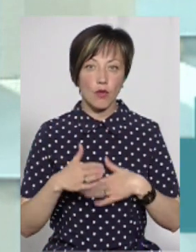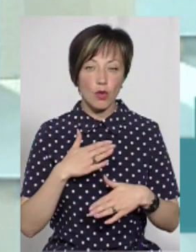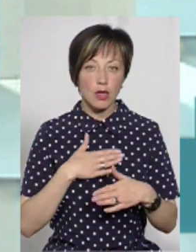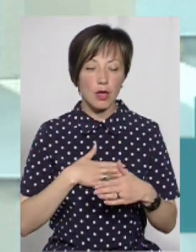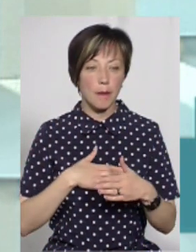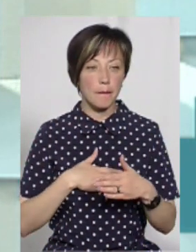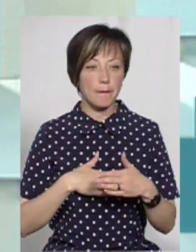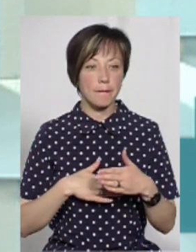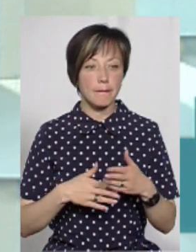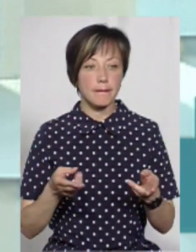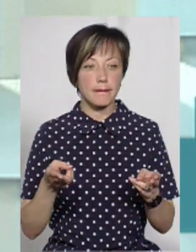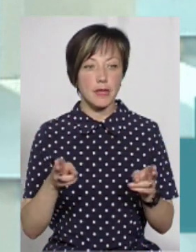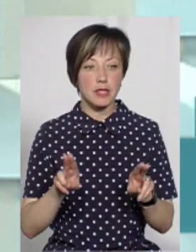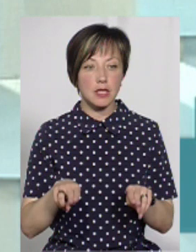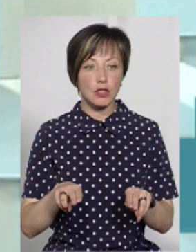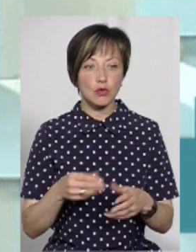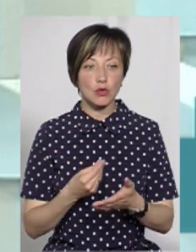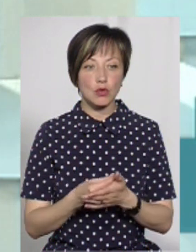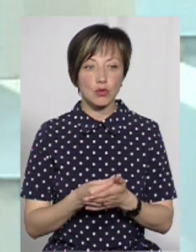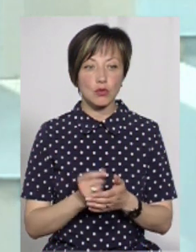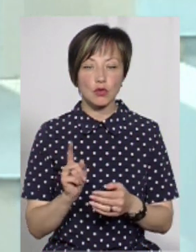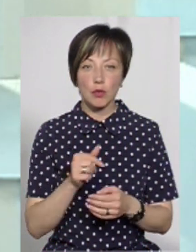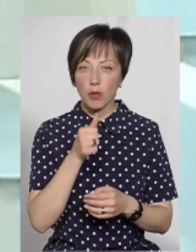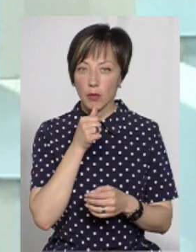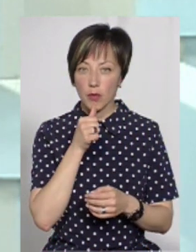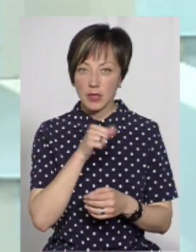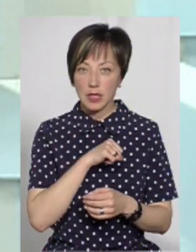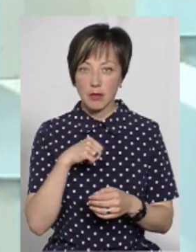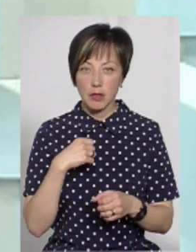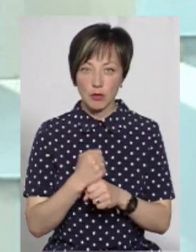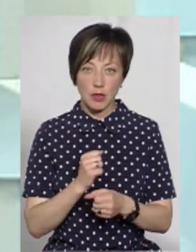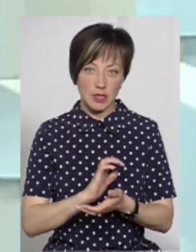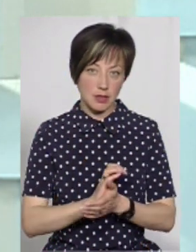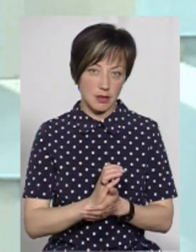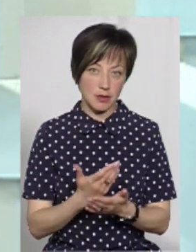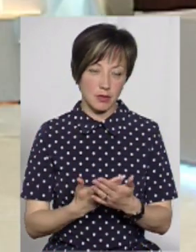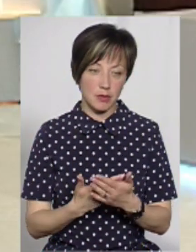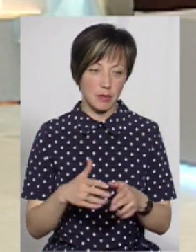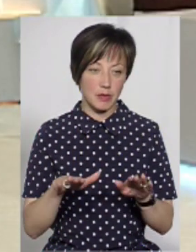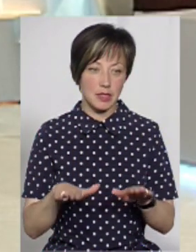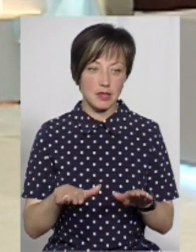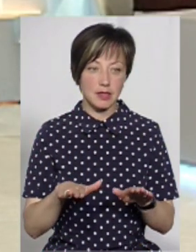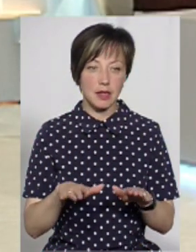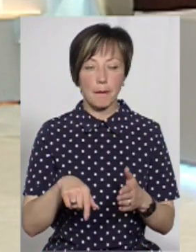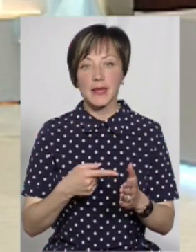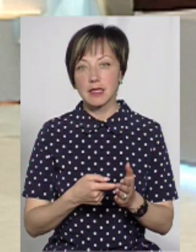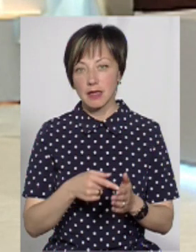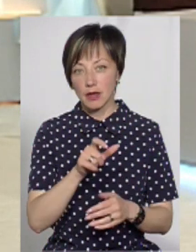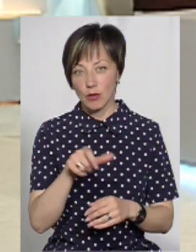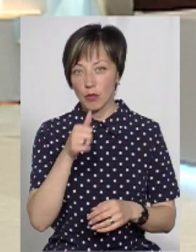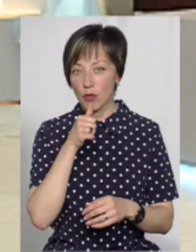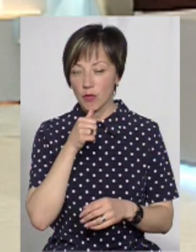задоволенням залишу якусь суму для того, щоб попробувати самі зробити сир, особливо там для місцевих, для міських